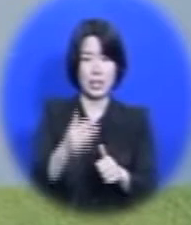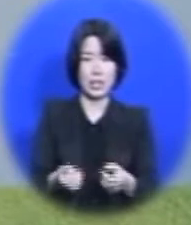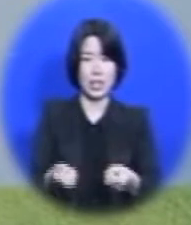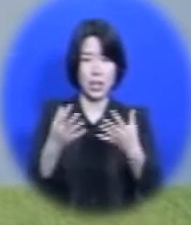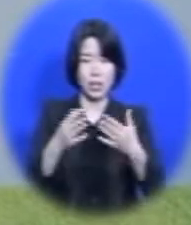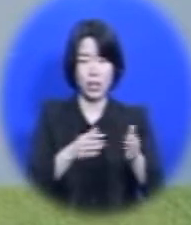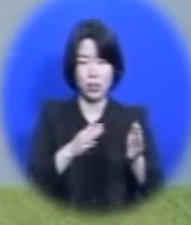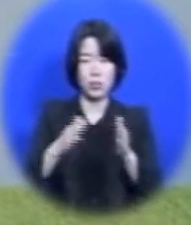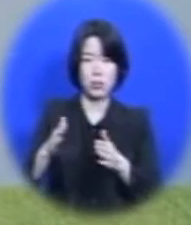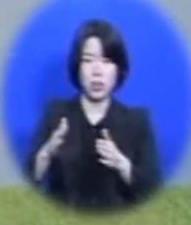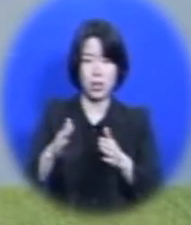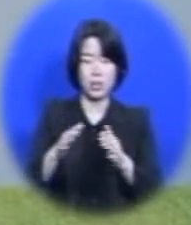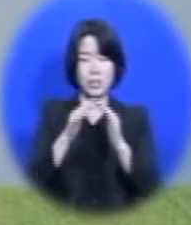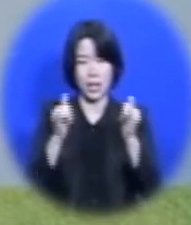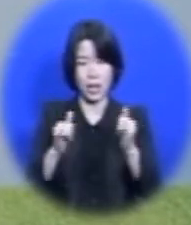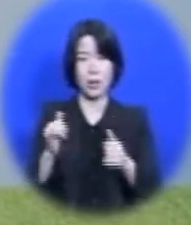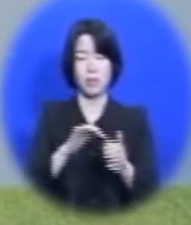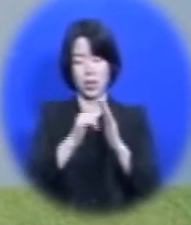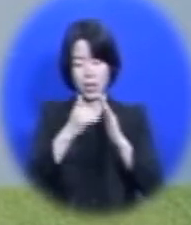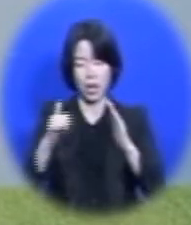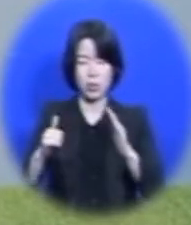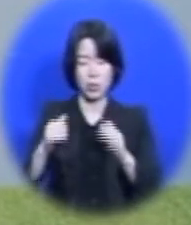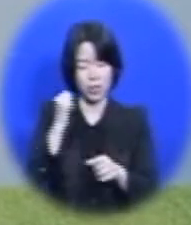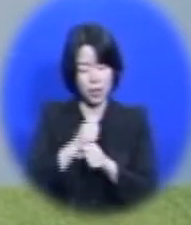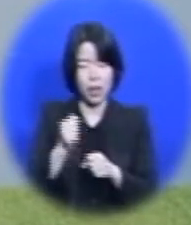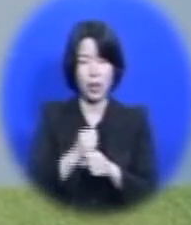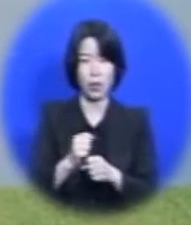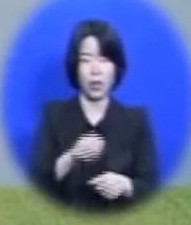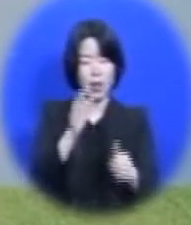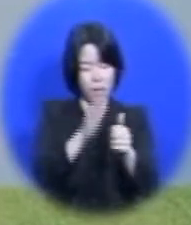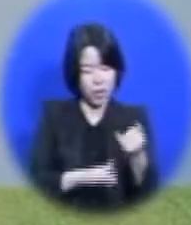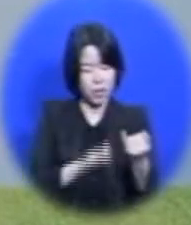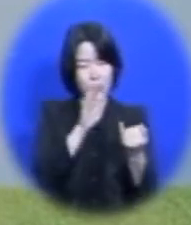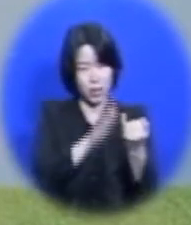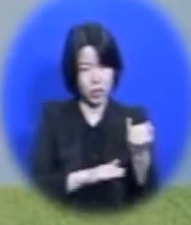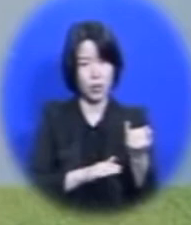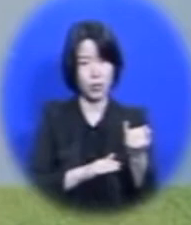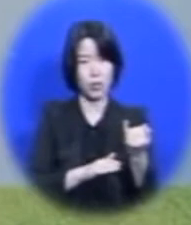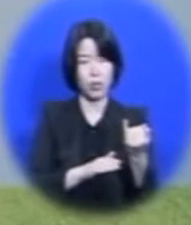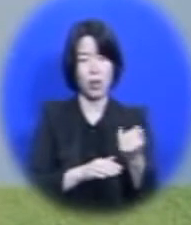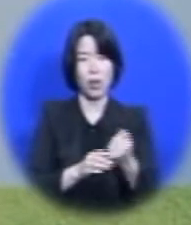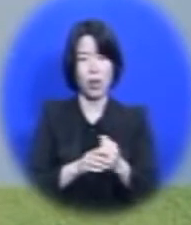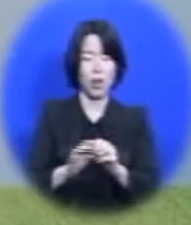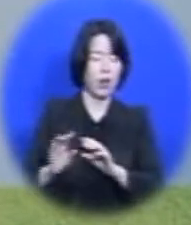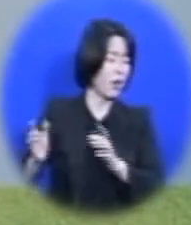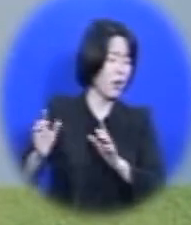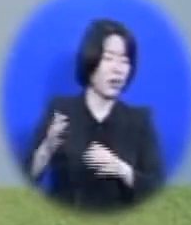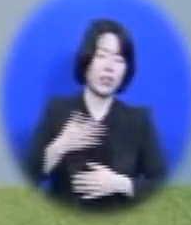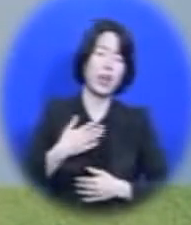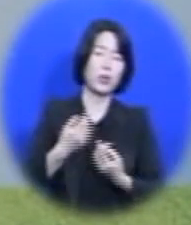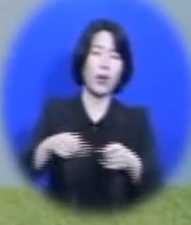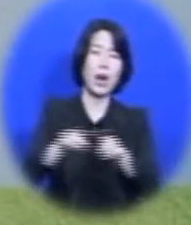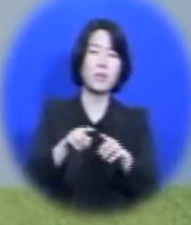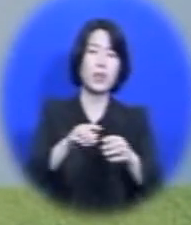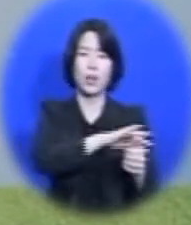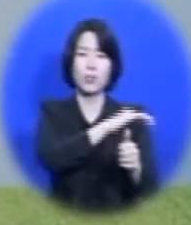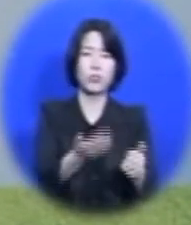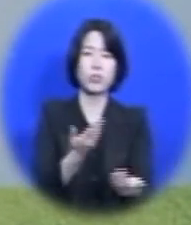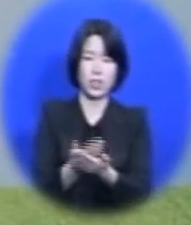사람들 또 가족들이 얼마나 난감합니까? 달래고 달래고 달래도 막무가내요. 나도 같이 묻으라.